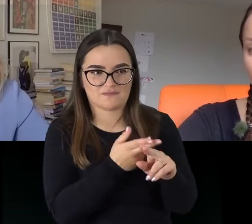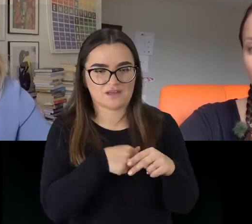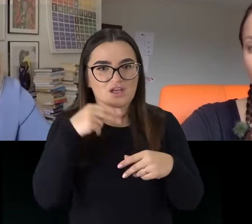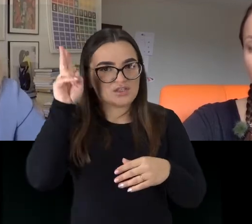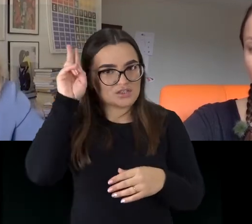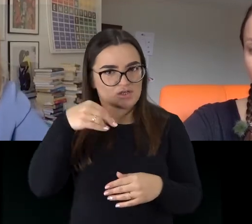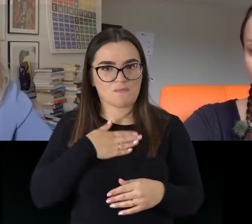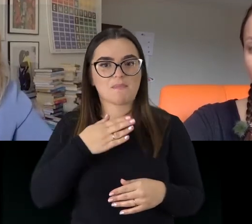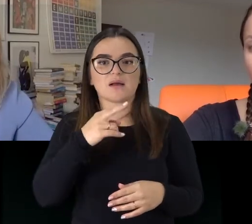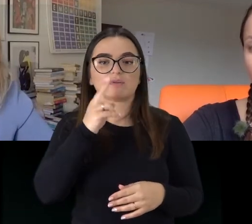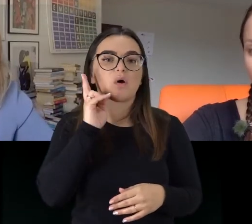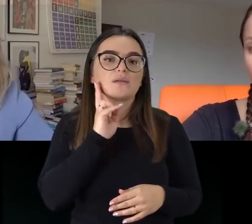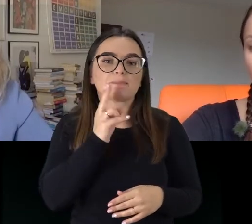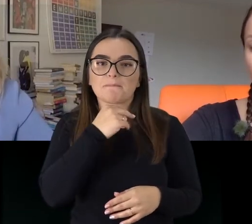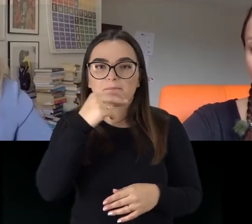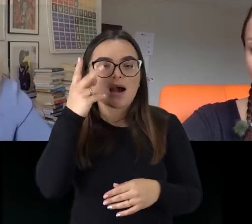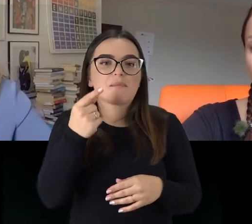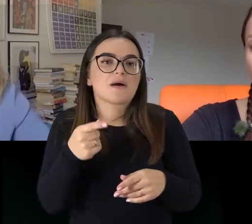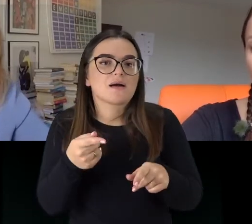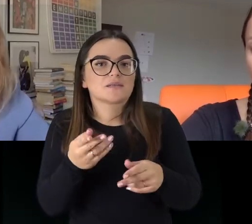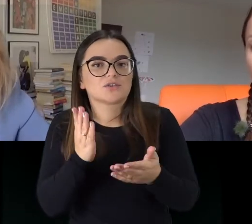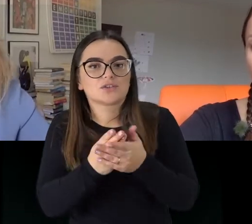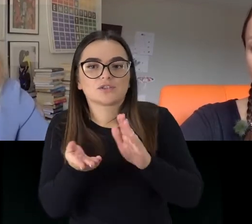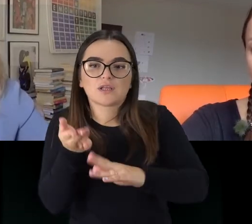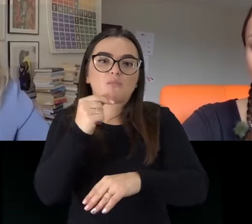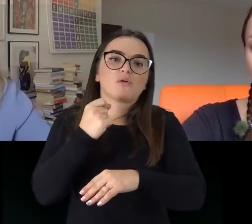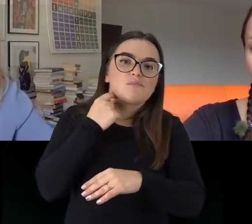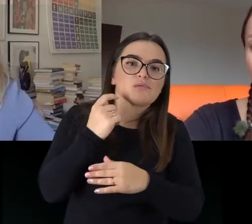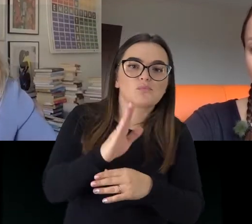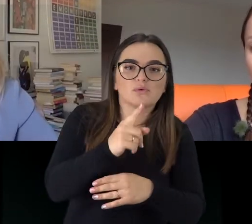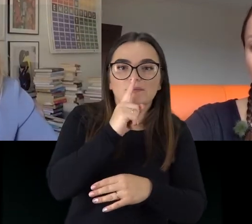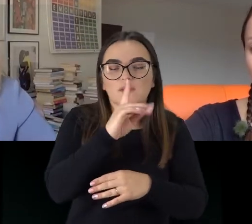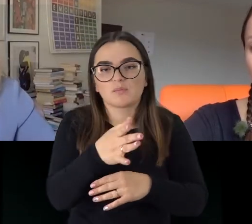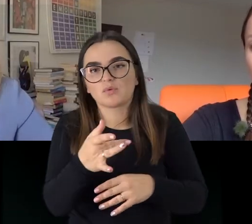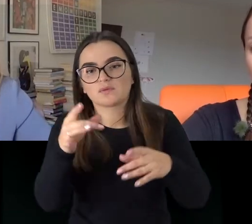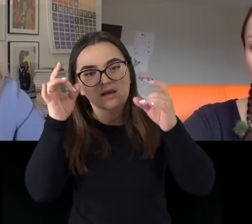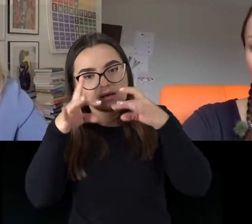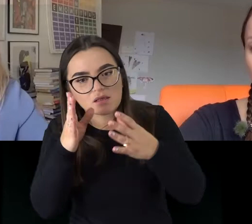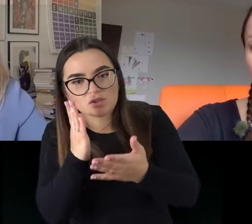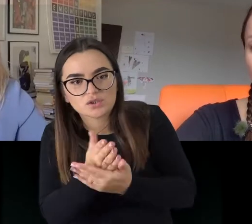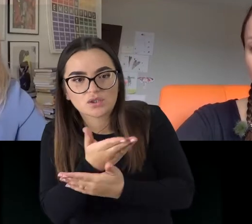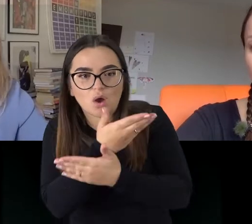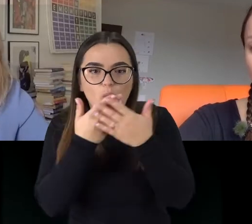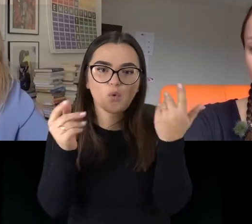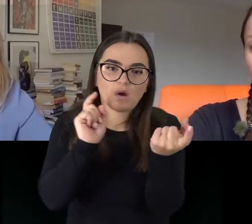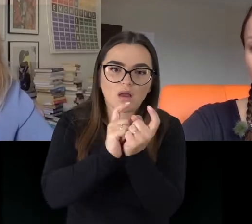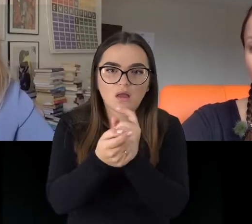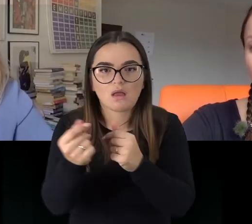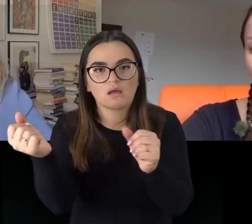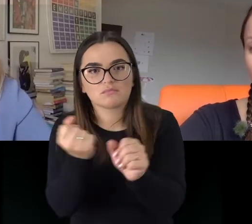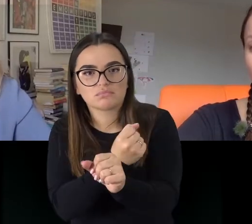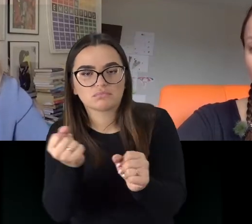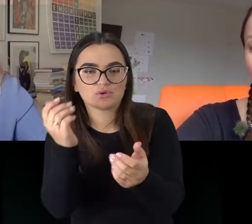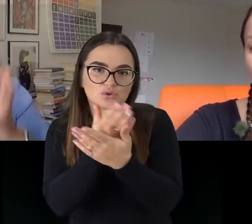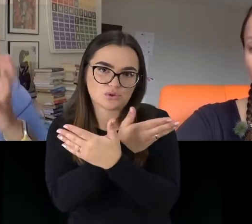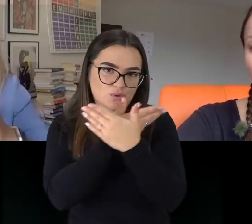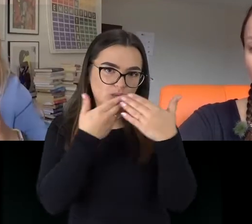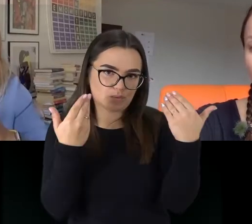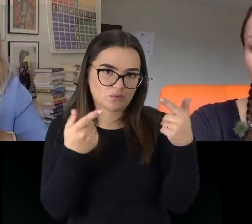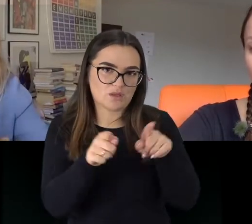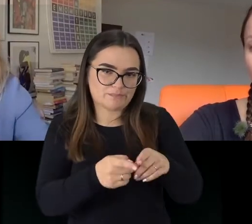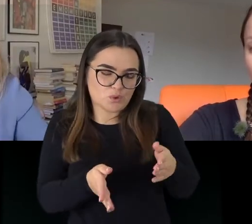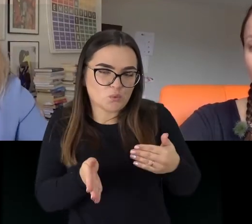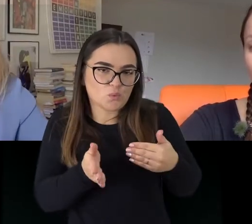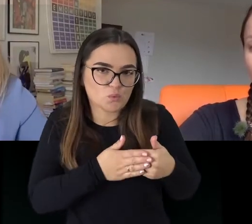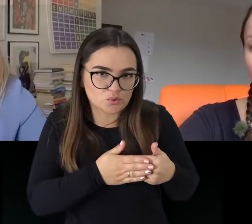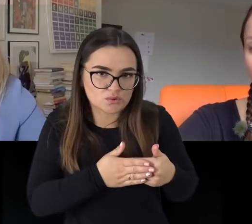grįžo toks ar kitoks po darbo, ar, ne, ar mano mama verkia, ar ne, ar jie mušasi, ar jie nesimuša. Tai štai, vat